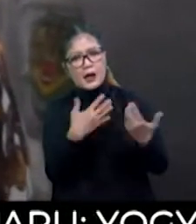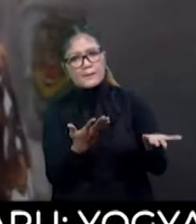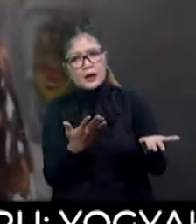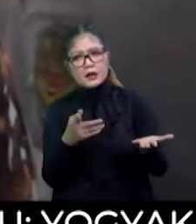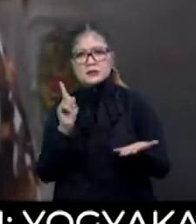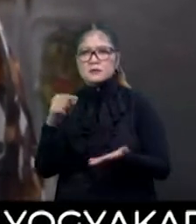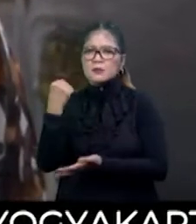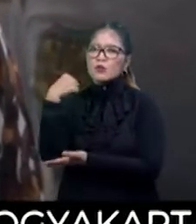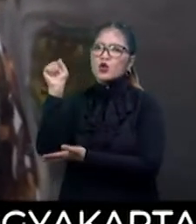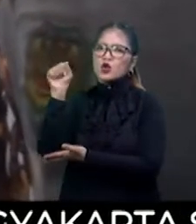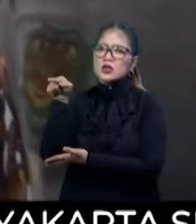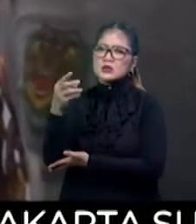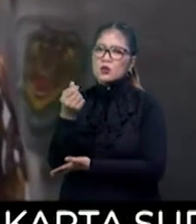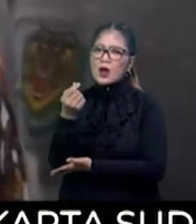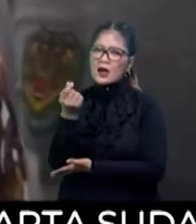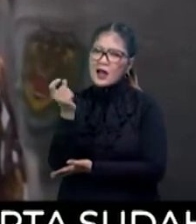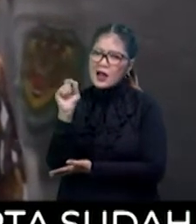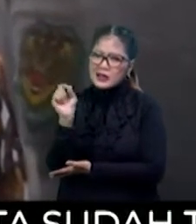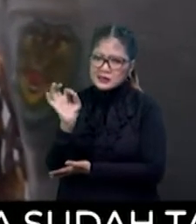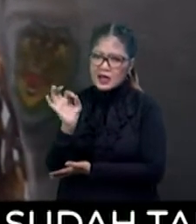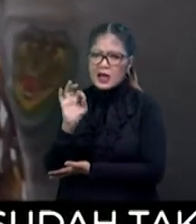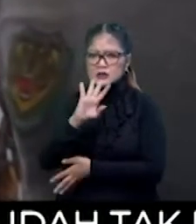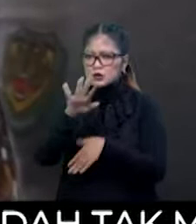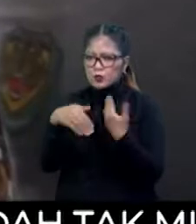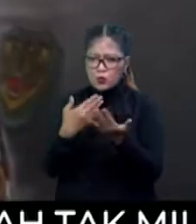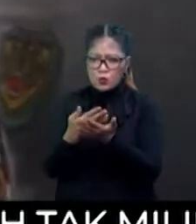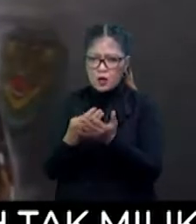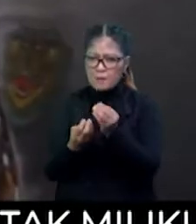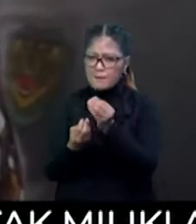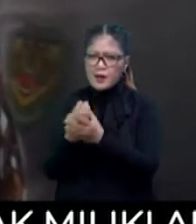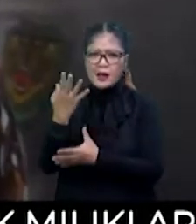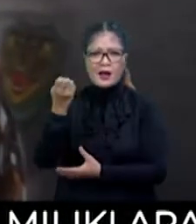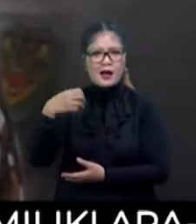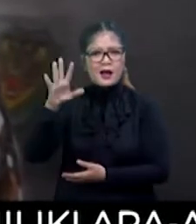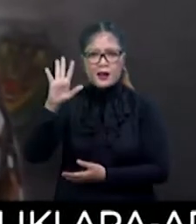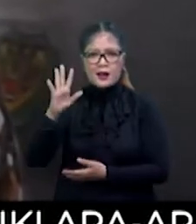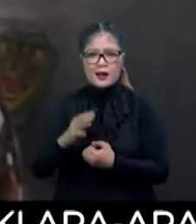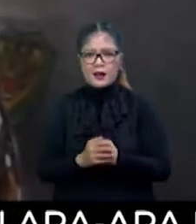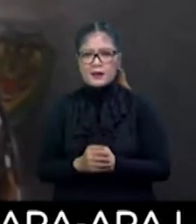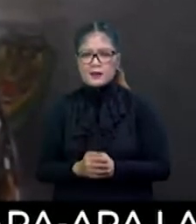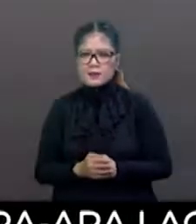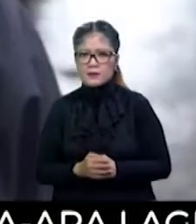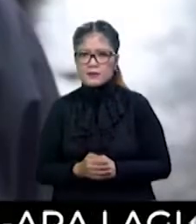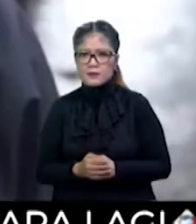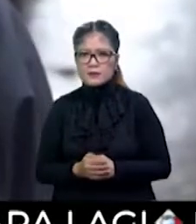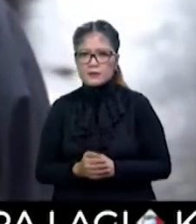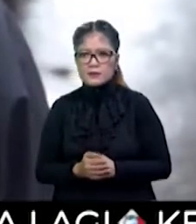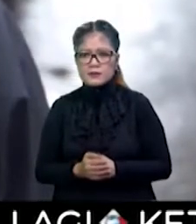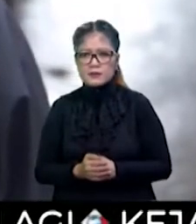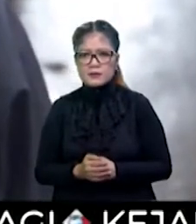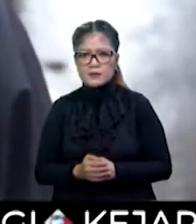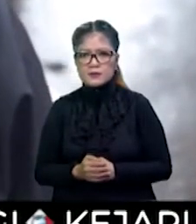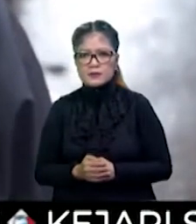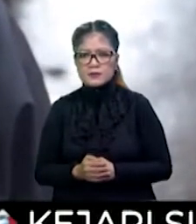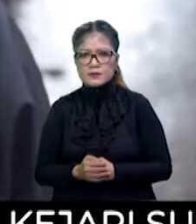bahan bakunya semuanya naik, kedelai, plastik, garam, kunyit, semuanya naik. Yang paling tinggi ya kedelai yang naik. Ya kalau